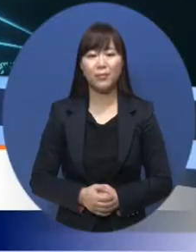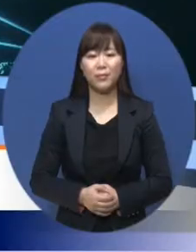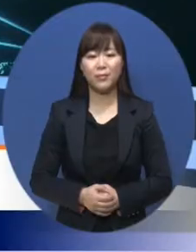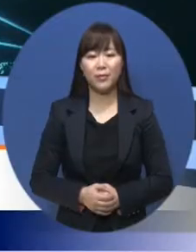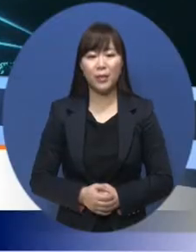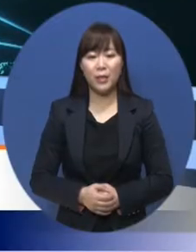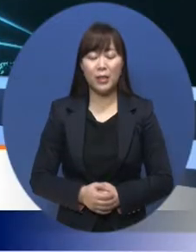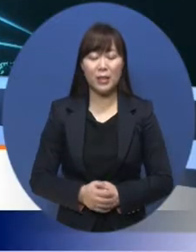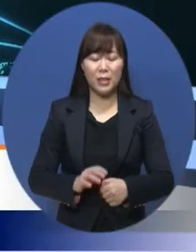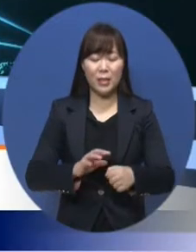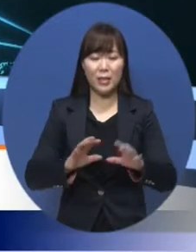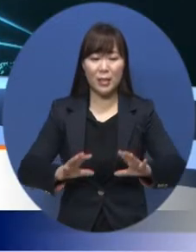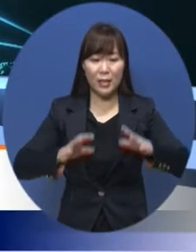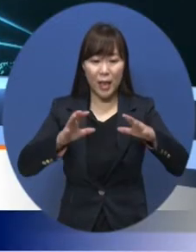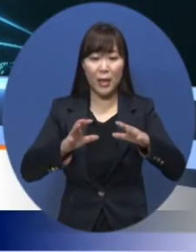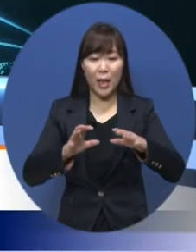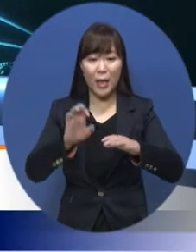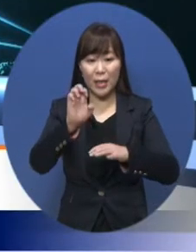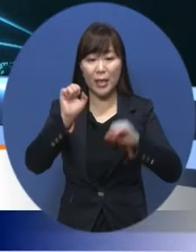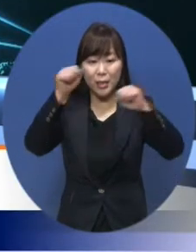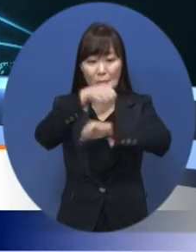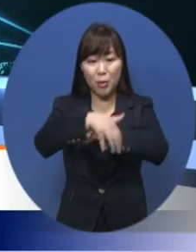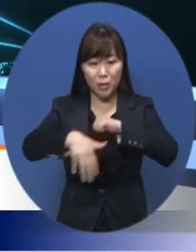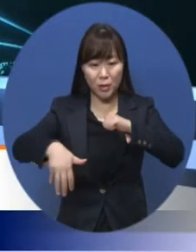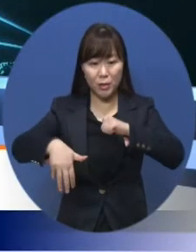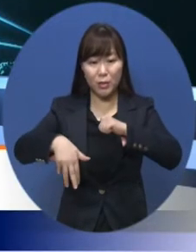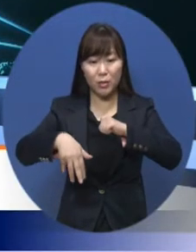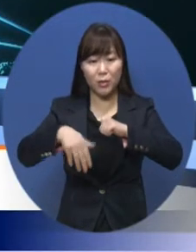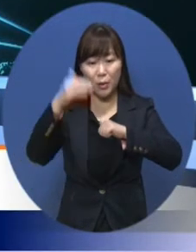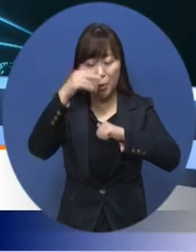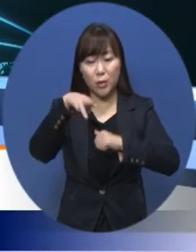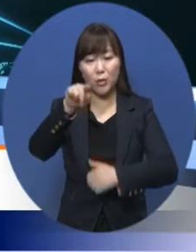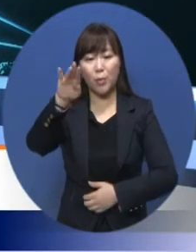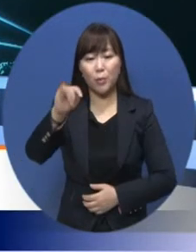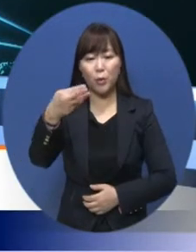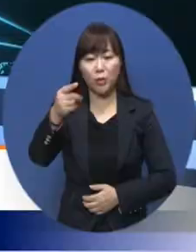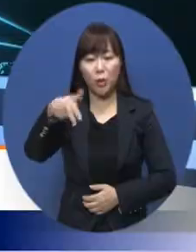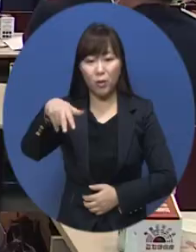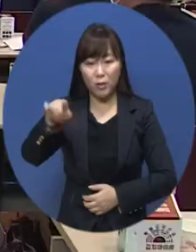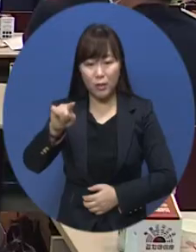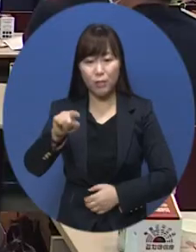세계 e 스포츠 서포터즈 발기인 대회 와 총회가 열렸습니다